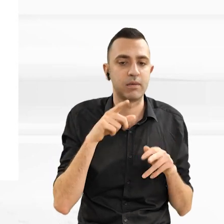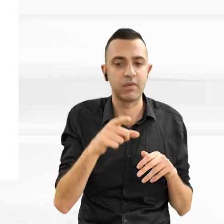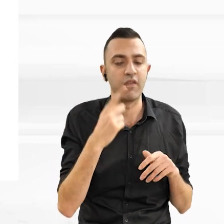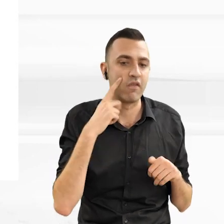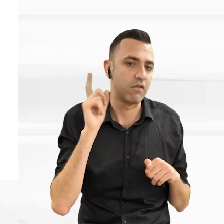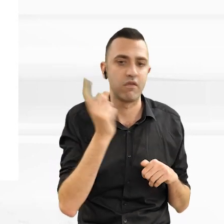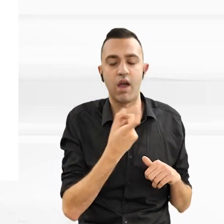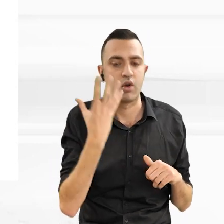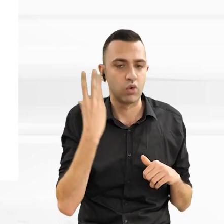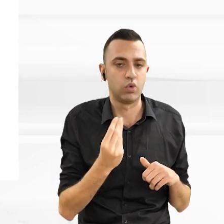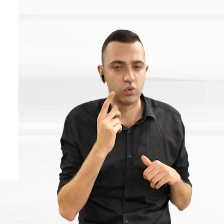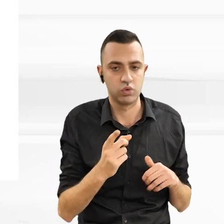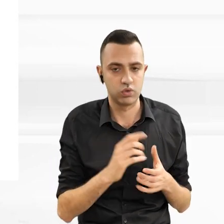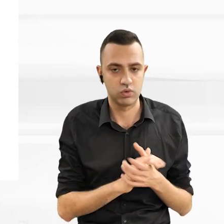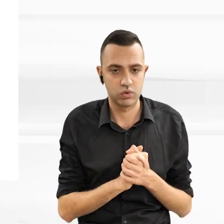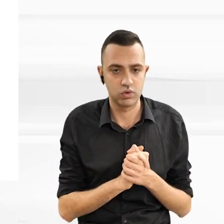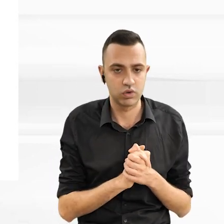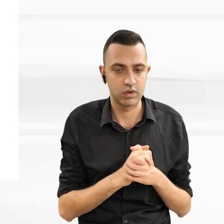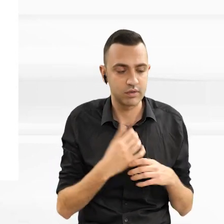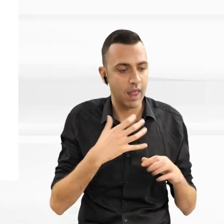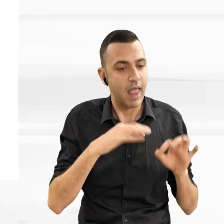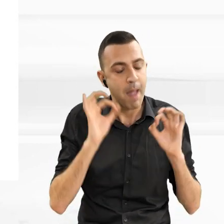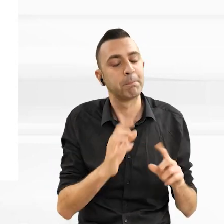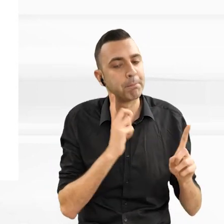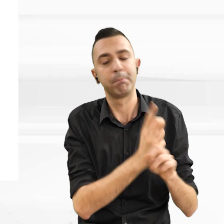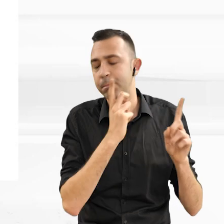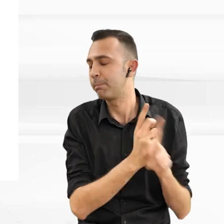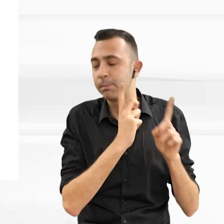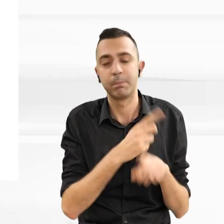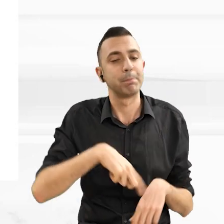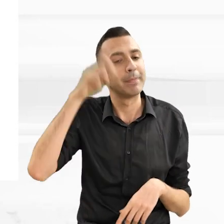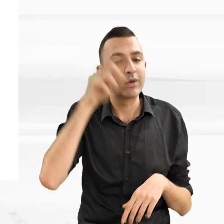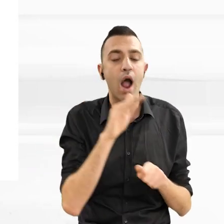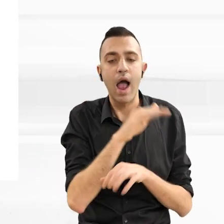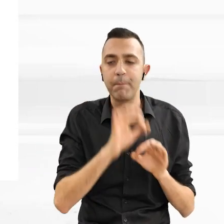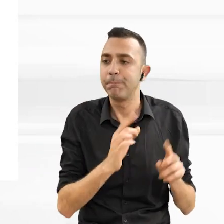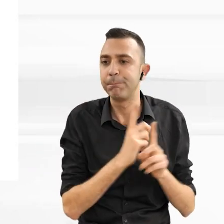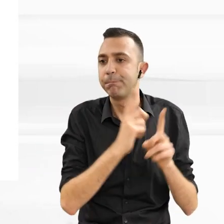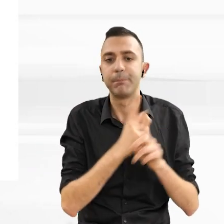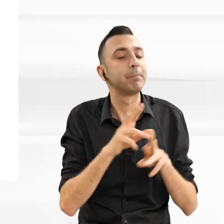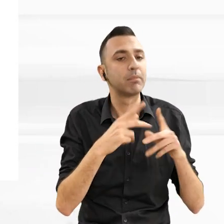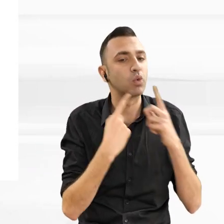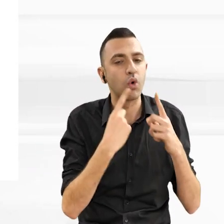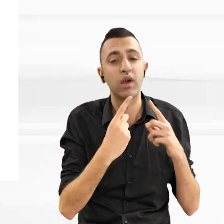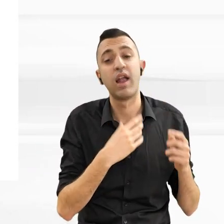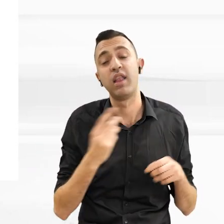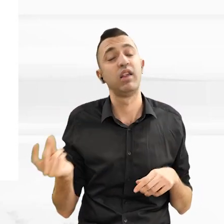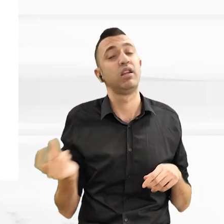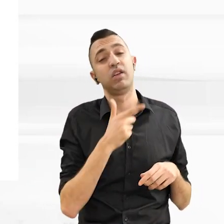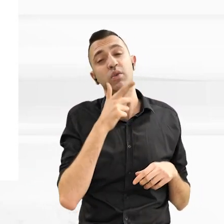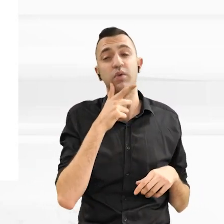fark ederiz Hayır arkadaşlar sık karşılaştığımız gündelik durumlar hakkında başkalarıyla konuşmaktan kaçınırız sık